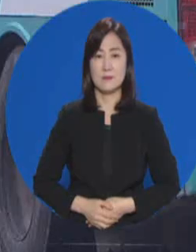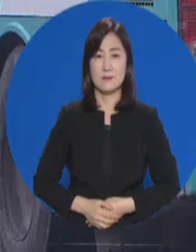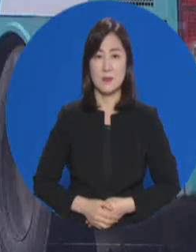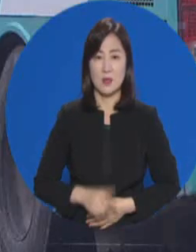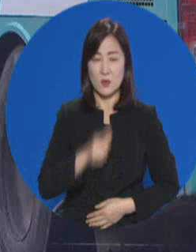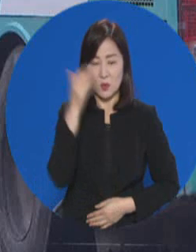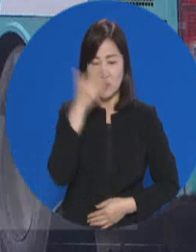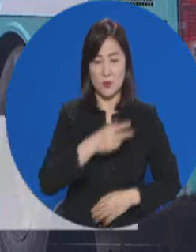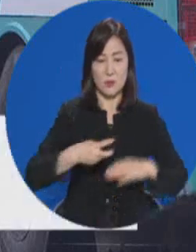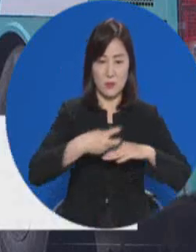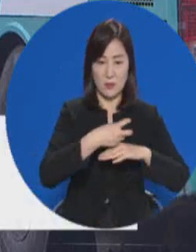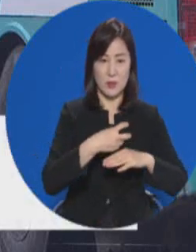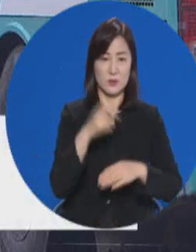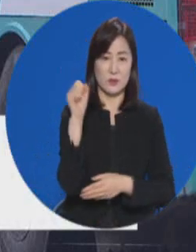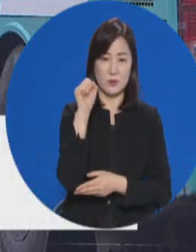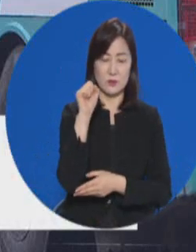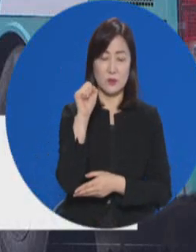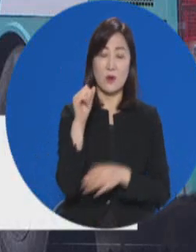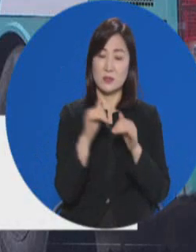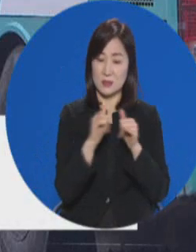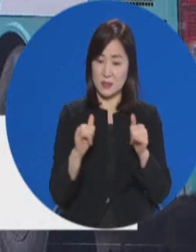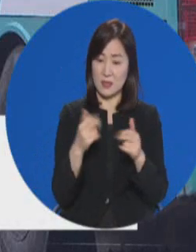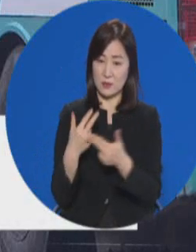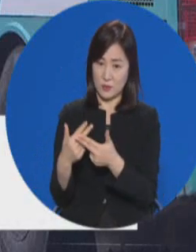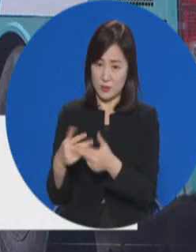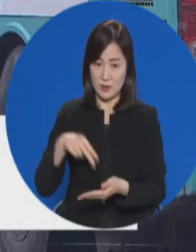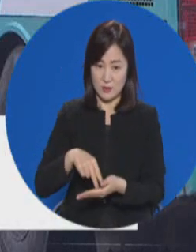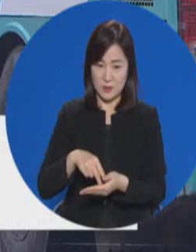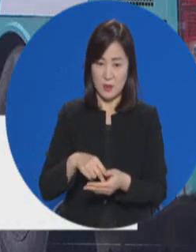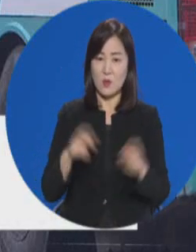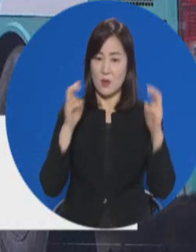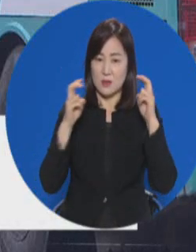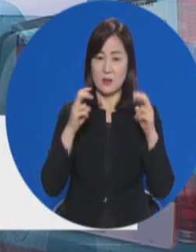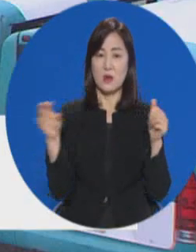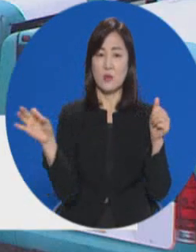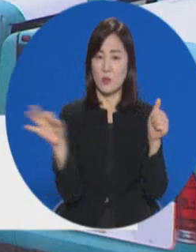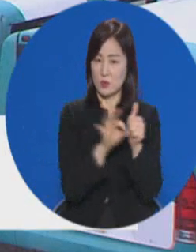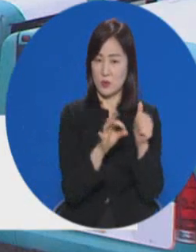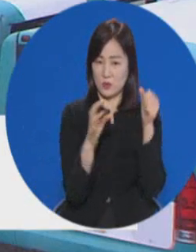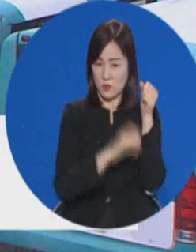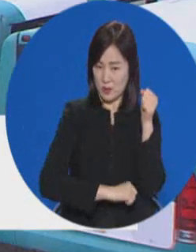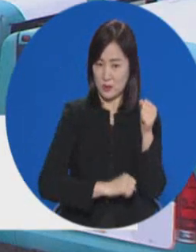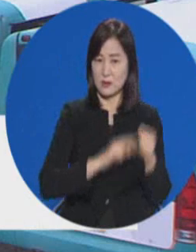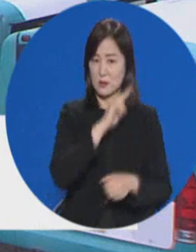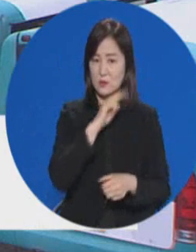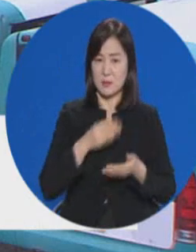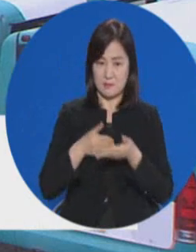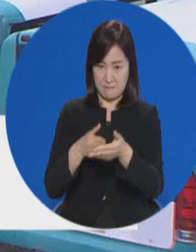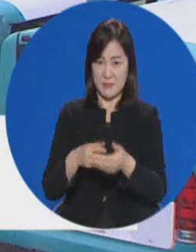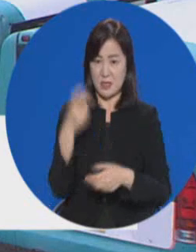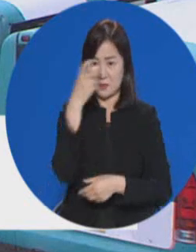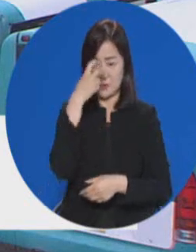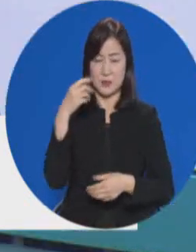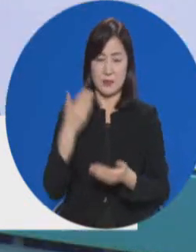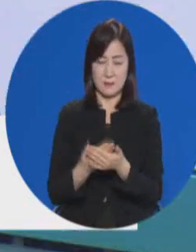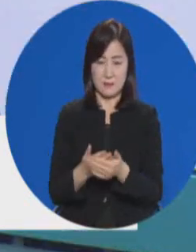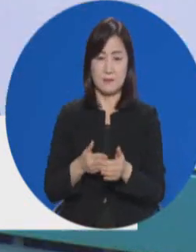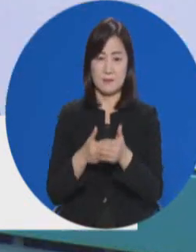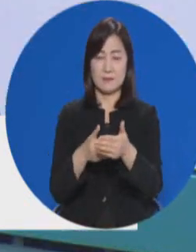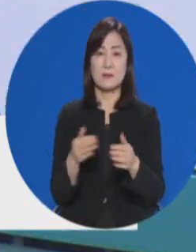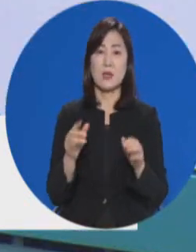여수 시내버스 운수회사 노조원들이 회사의 시보조금 횡령 의혹을 제기하며 엄정한 수사를 촉구했습니다.